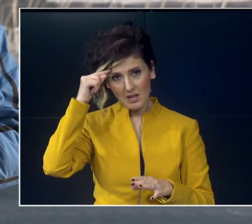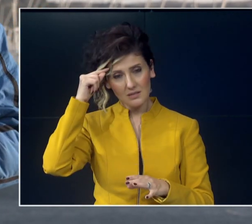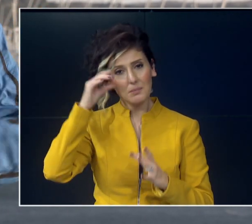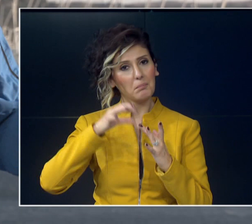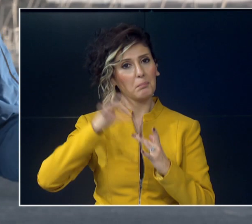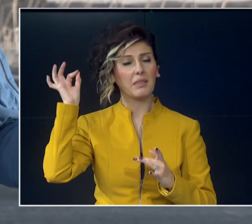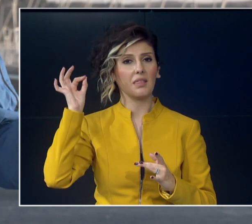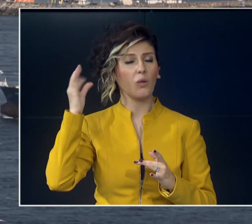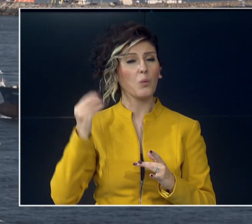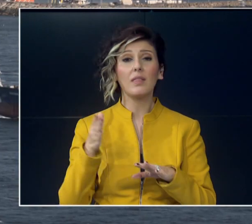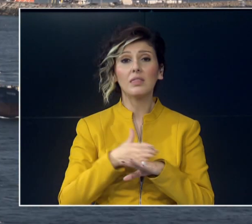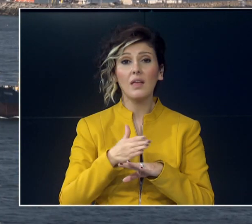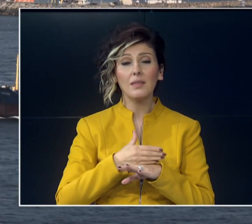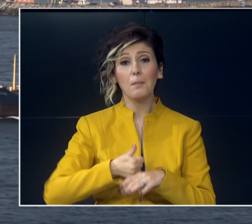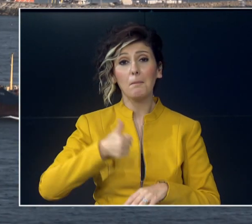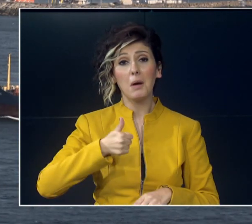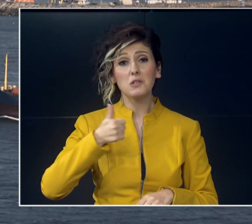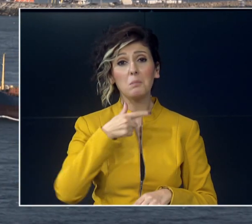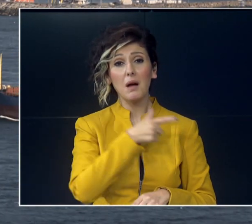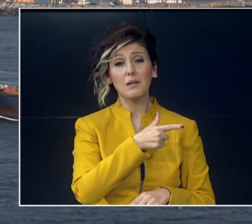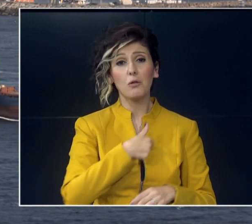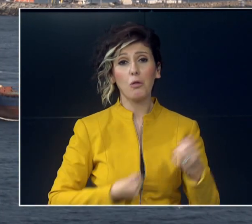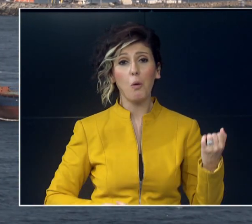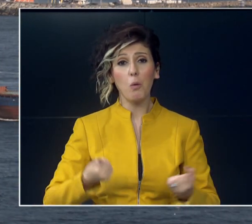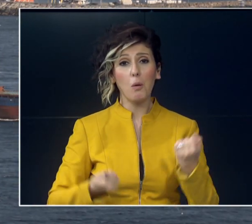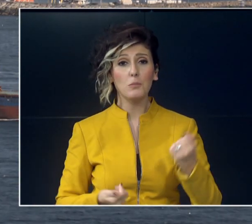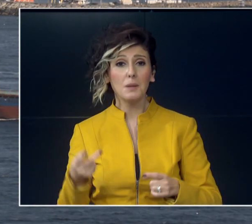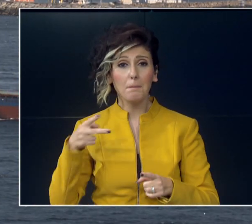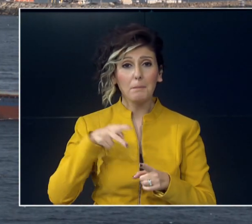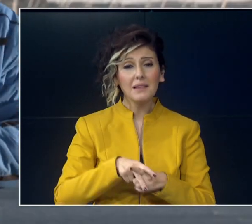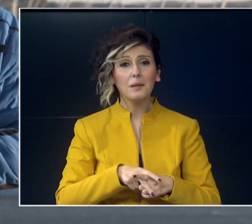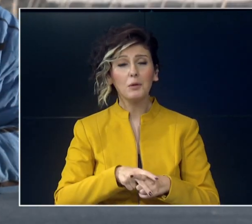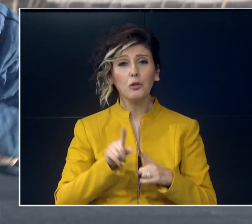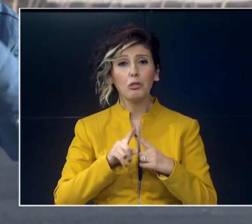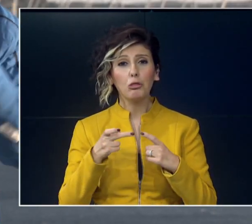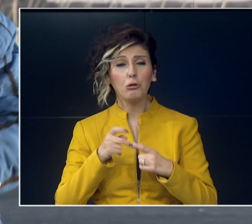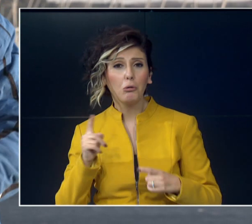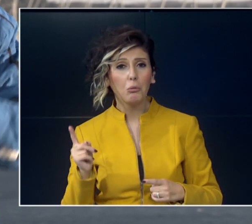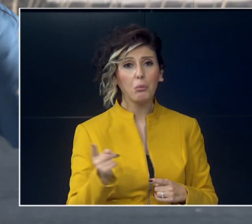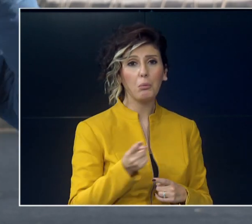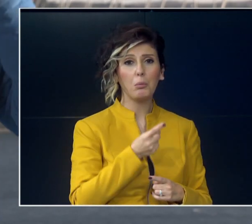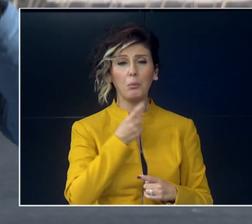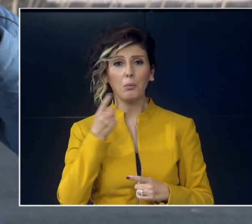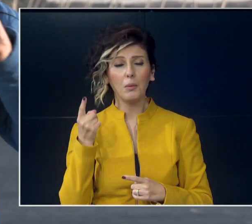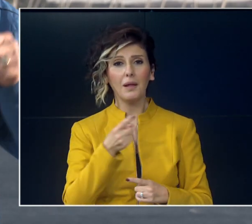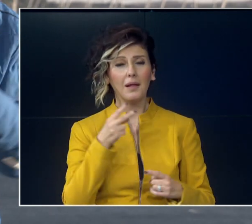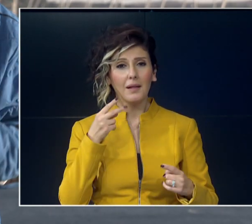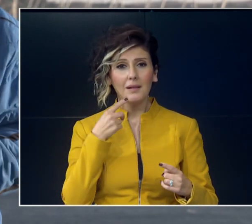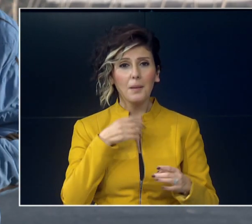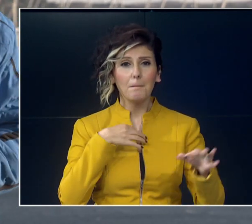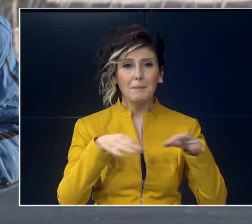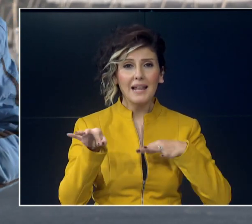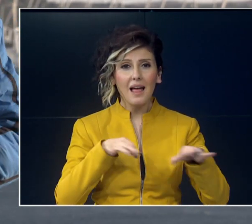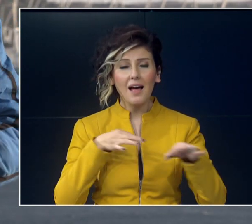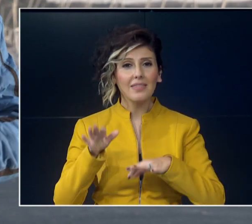geliyor. Neden? Çünkü başbakanımız ile otobüs bindim, bir tur yaptık. Onun tasarladı ve planladı.